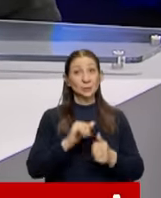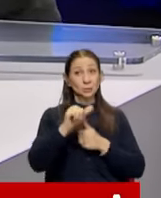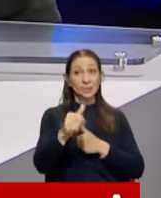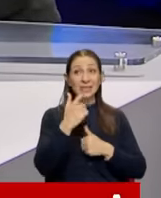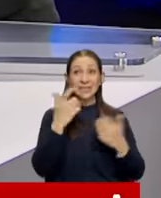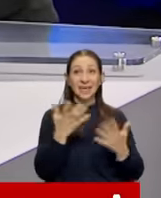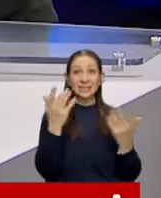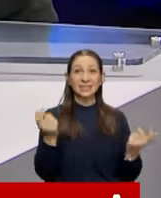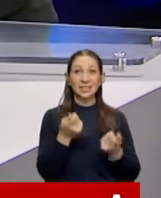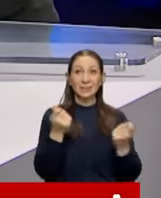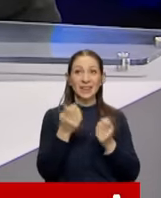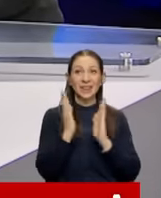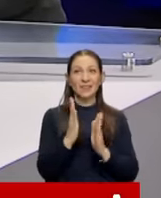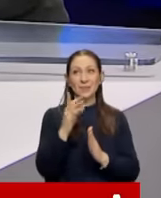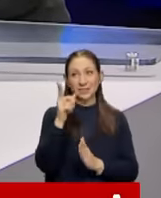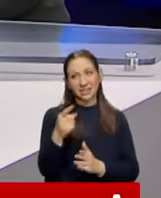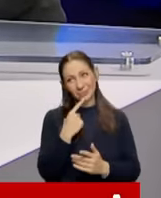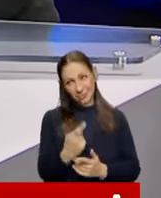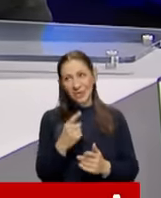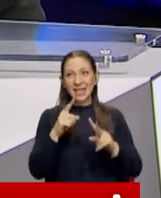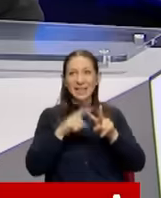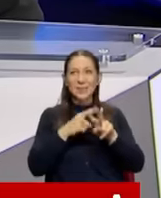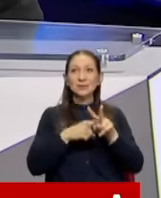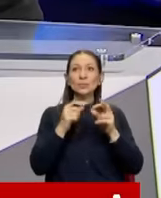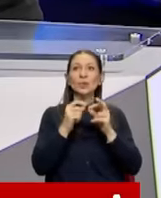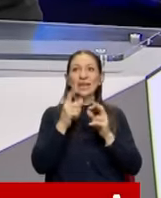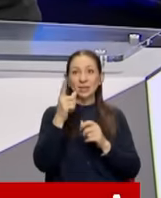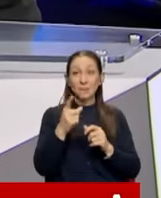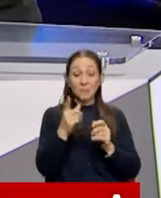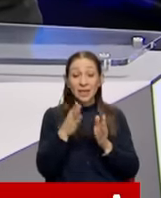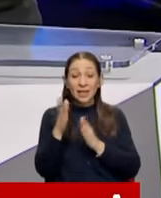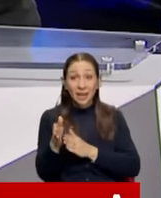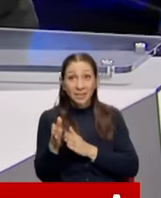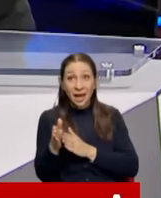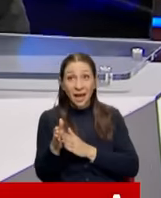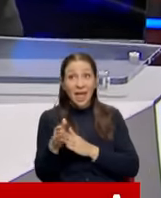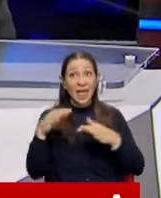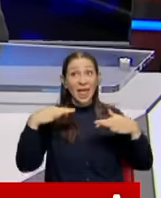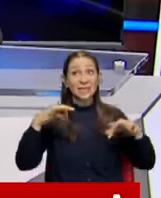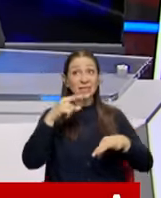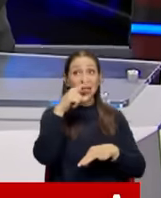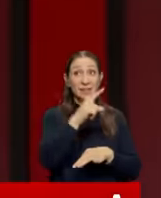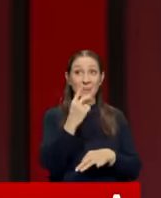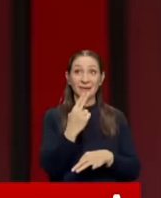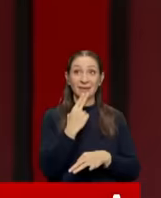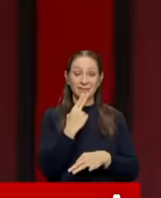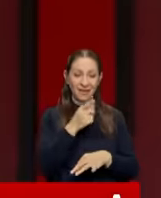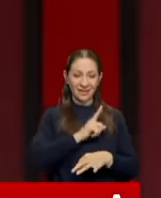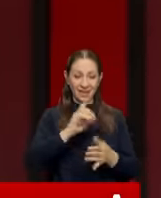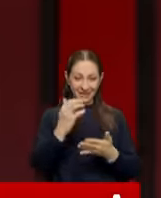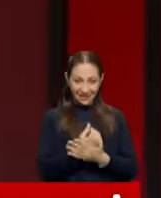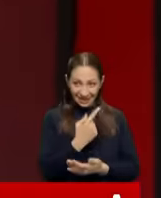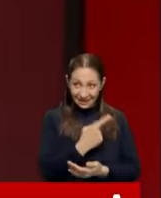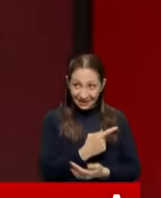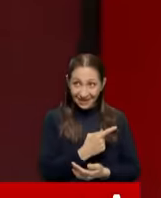yıllarda çalışmalarına devam edecektir diyor Yılmaz Büyükerşen bir yandan da Eee Eskişehir'de de bir kadın aday